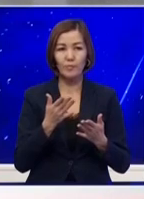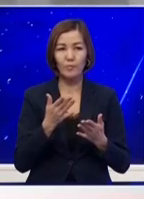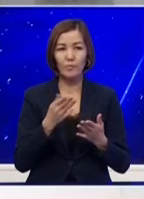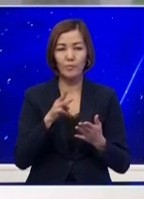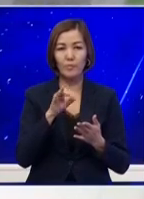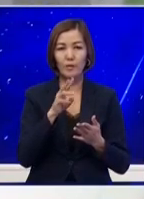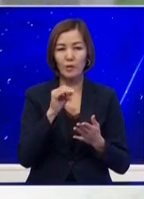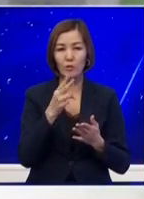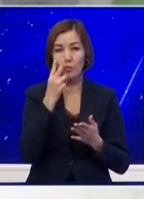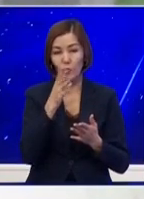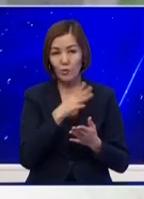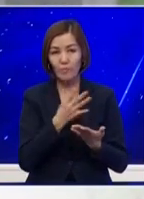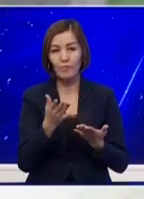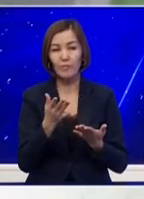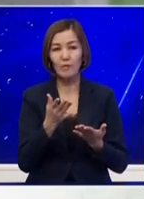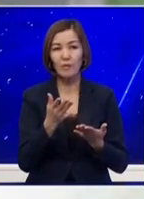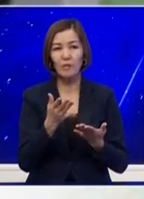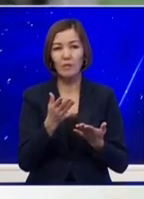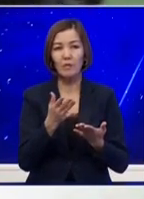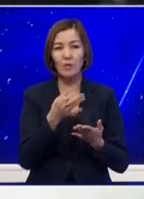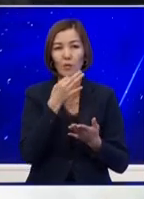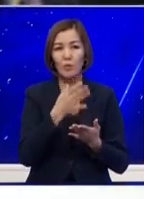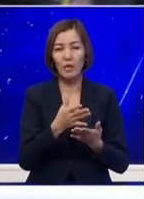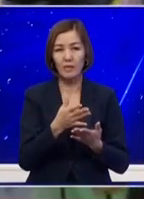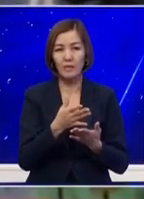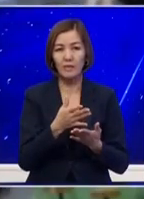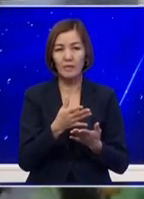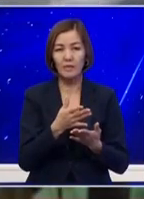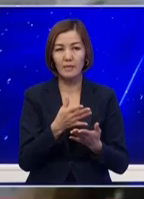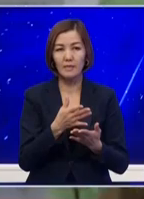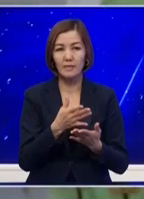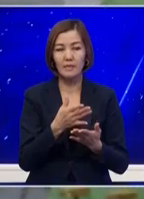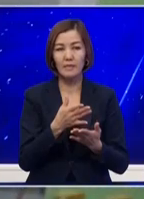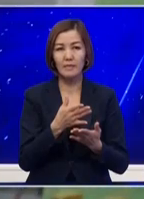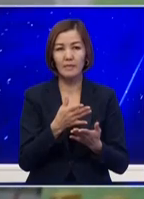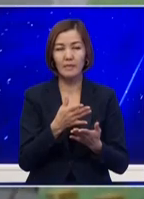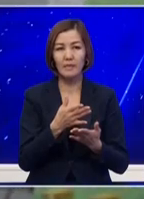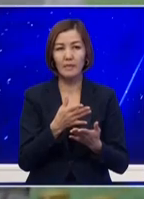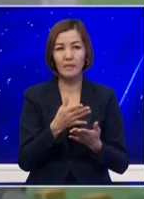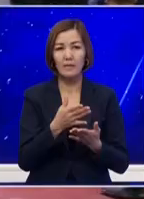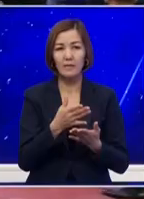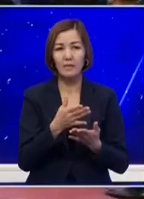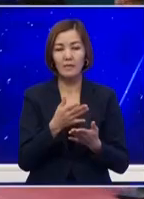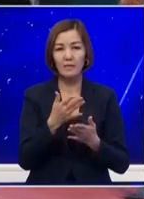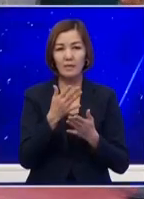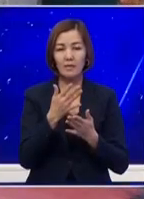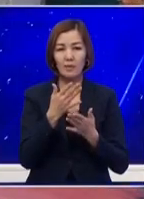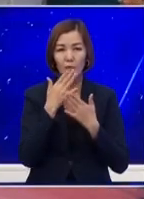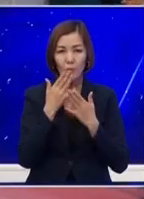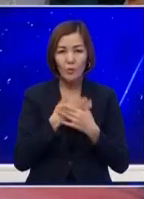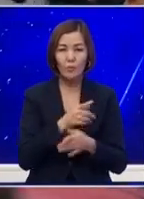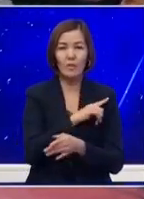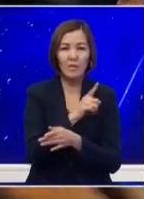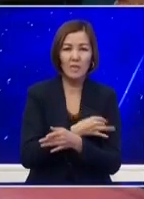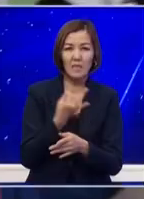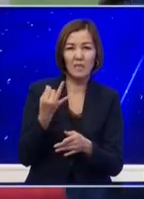TikTok-қа өнерін көріп, өзіме қатты ұнады. Өзім былай айтқан кезде ғашық болдым TikTok-қа өнеріне.